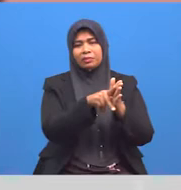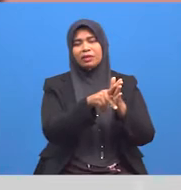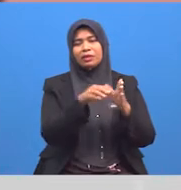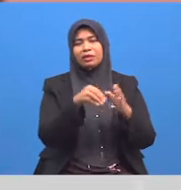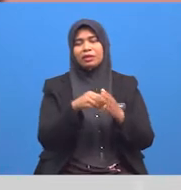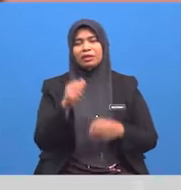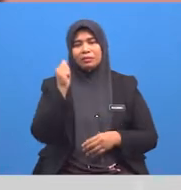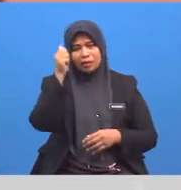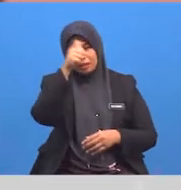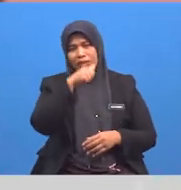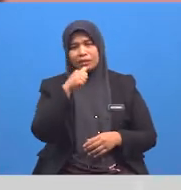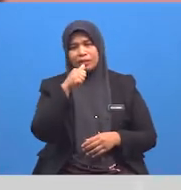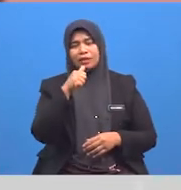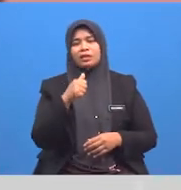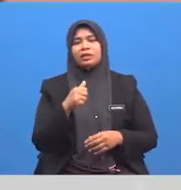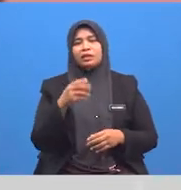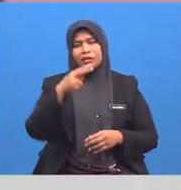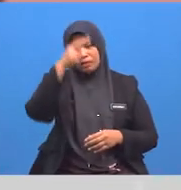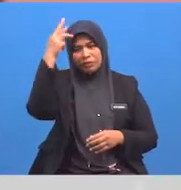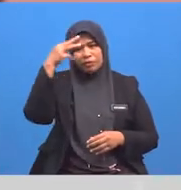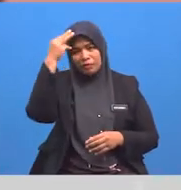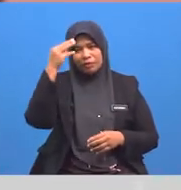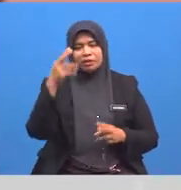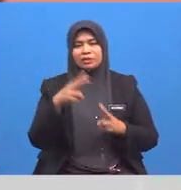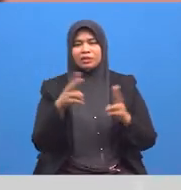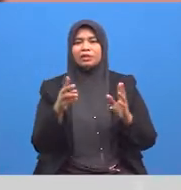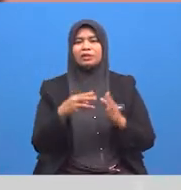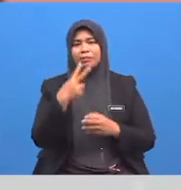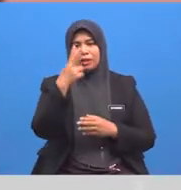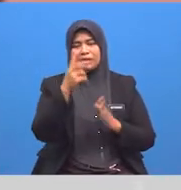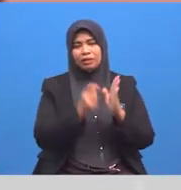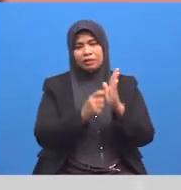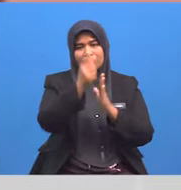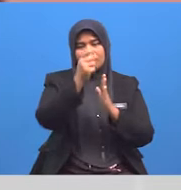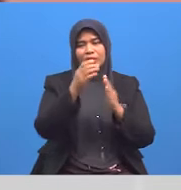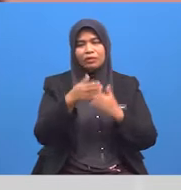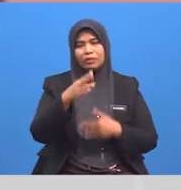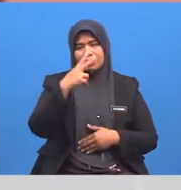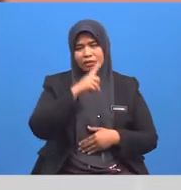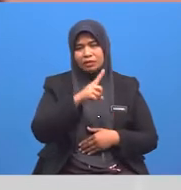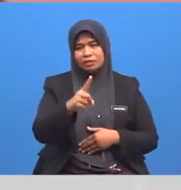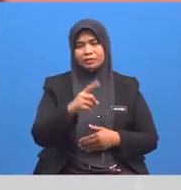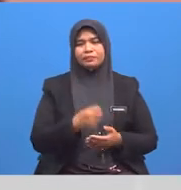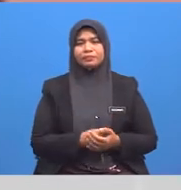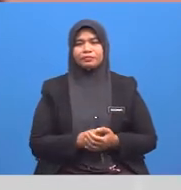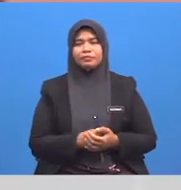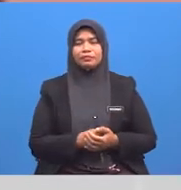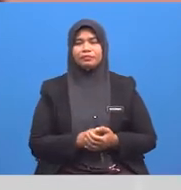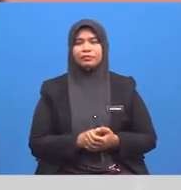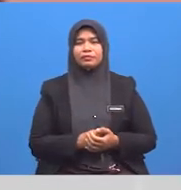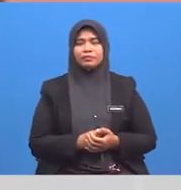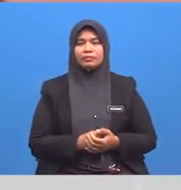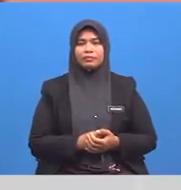akhlak Nabi Muhammad Shallallahu Alaihi Wasallam amatlah dipandang tinggi oleh Islam dan perlu diterapkan dalam